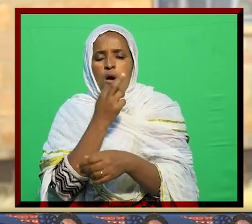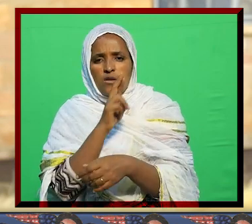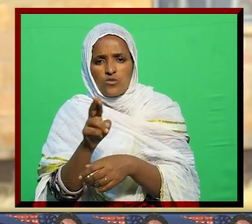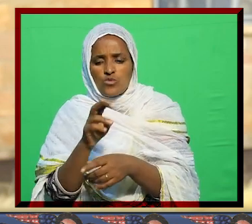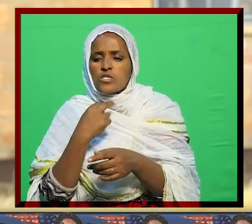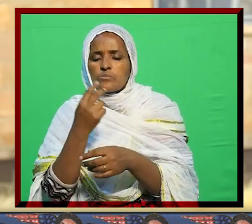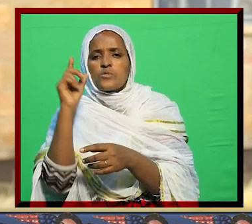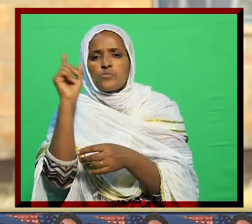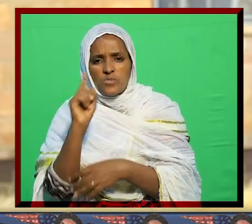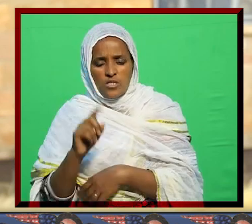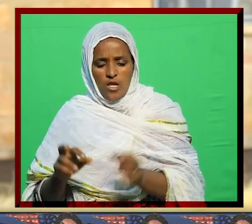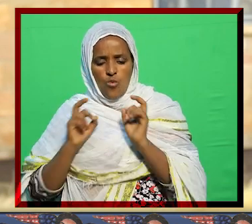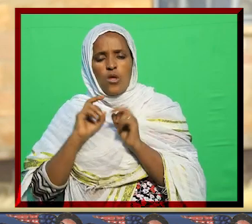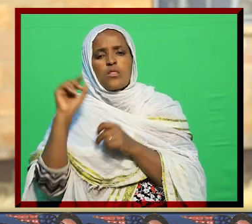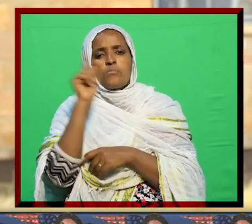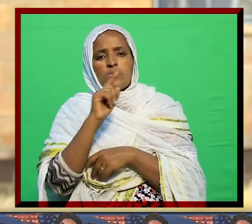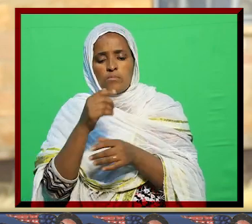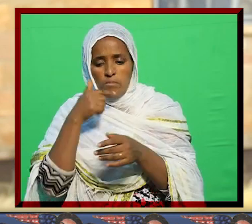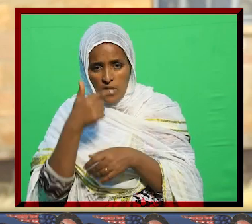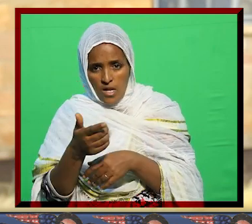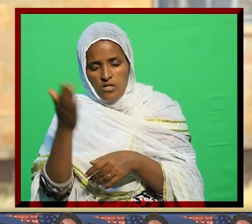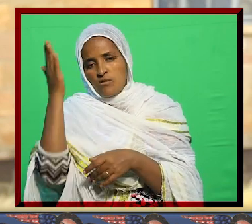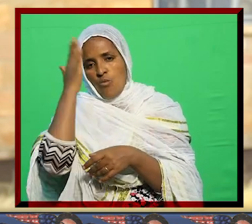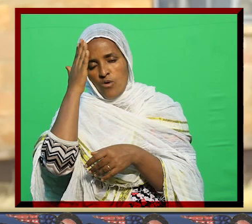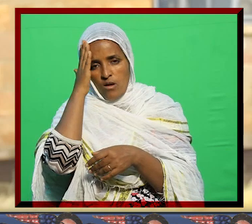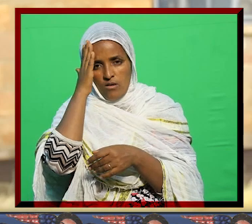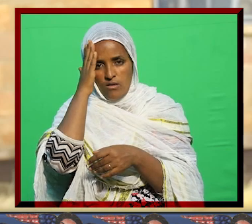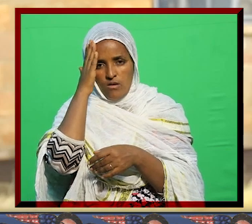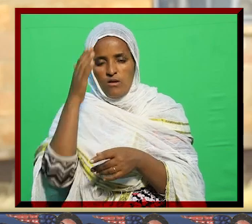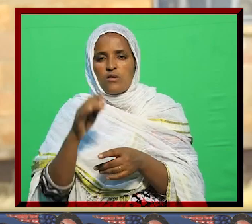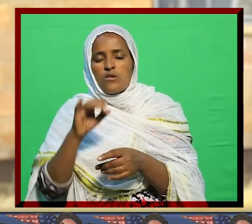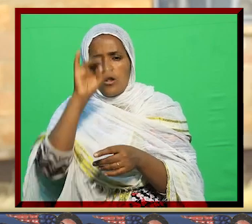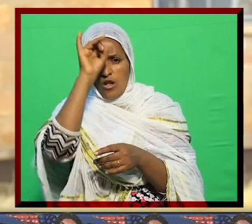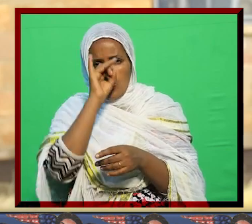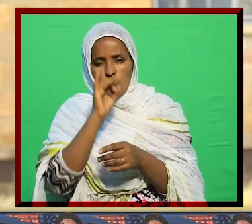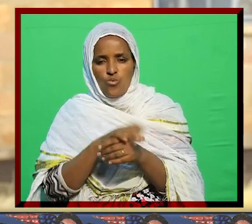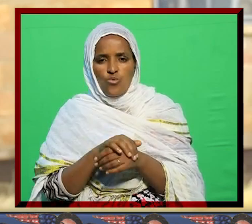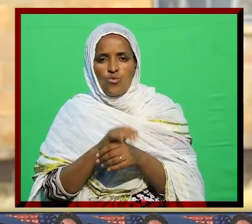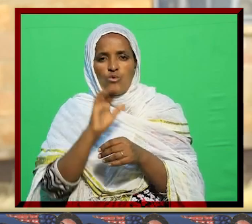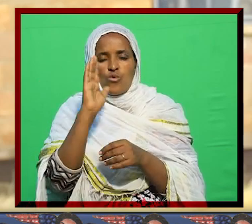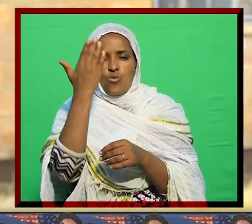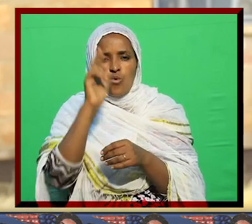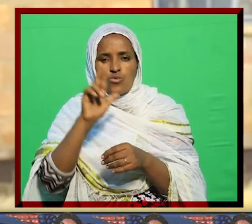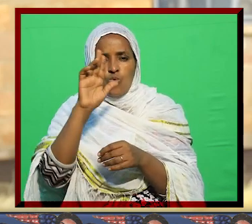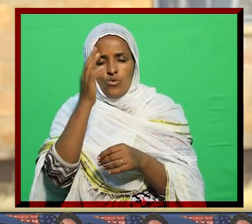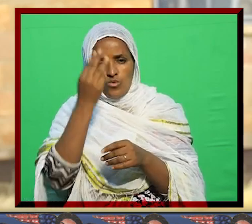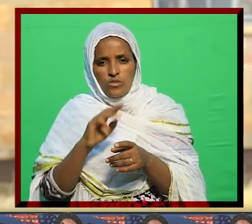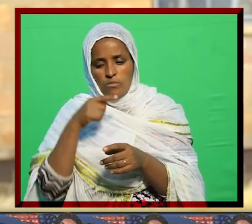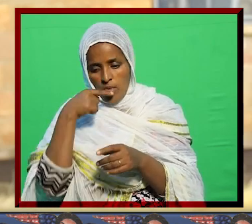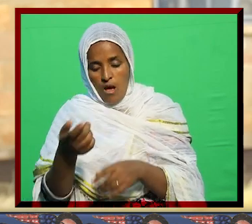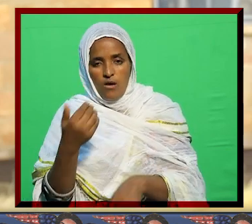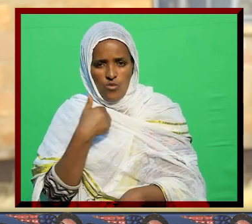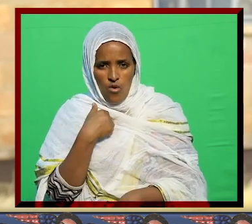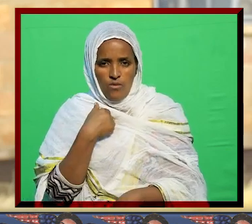ናቸውና ማን ናቸው እነሱ? ድምፃቸው ምንድን ነው? ህይወታቸው ምንድን ነበር? እናጠናቸዋለን፣ እናውቃቸዋለን። ሊቁ ጎርጎሪዎስ ማን